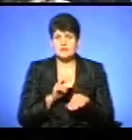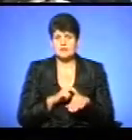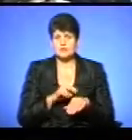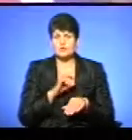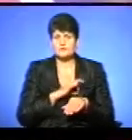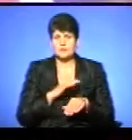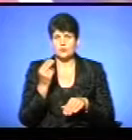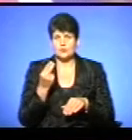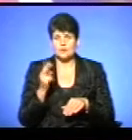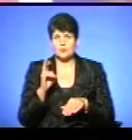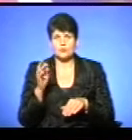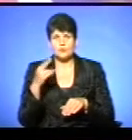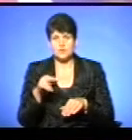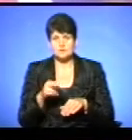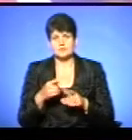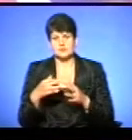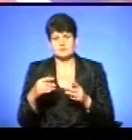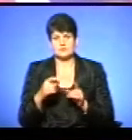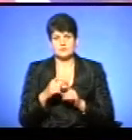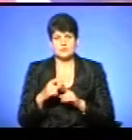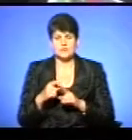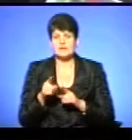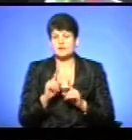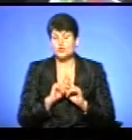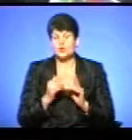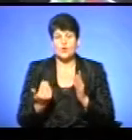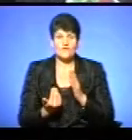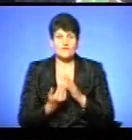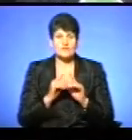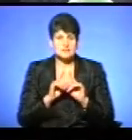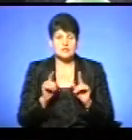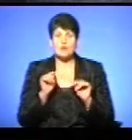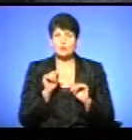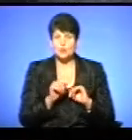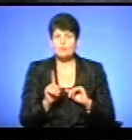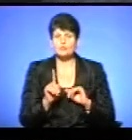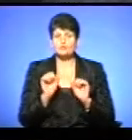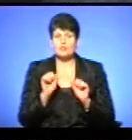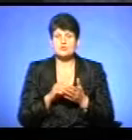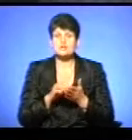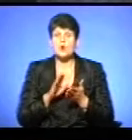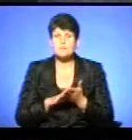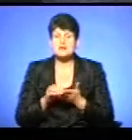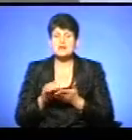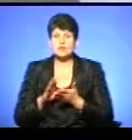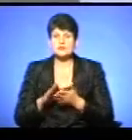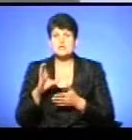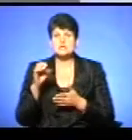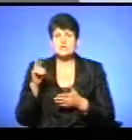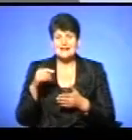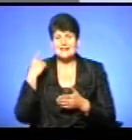користуватиметься кольорами, кодами, ключовими словами. Її новизна, каже Олександр Марців, в тому, що можна обліковувати соціальні